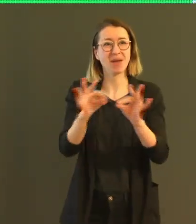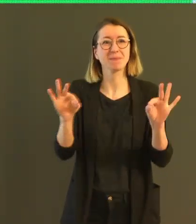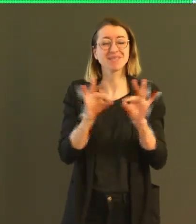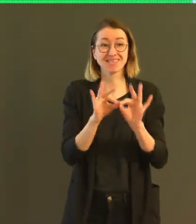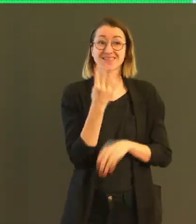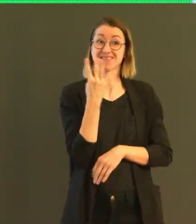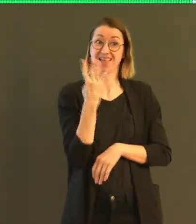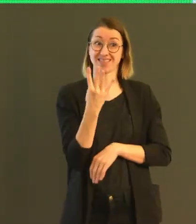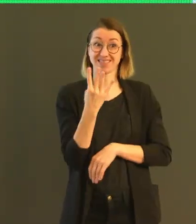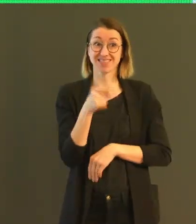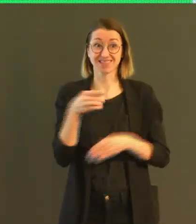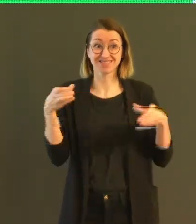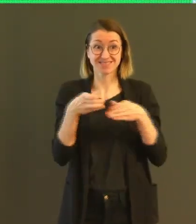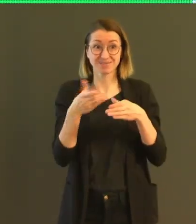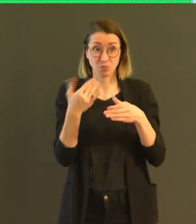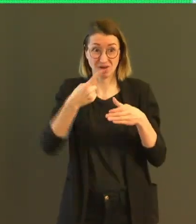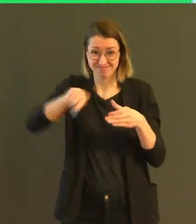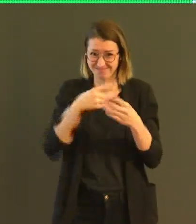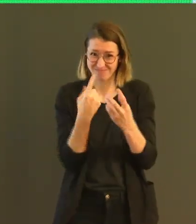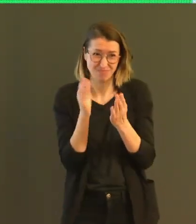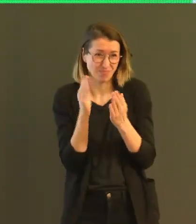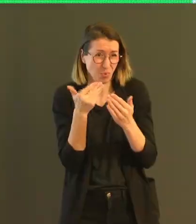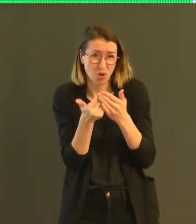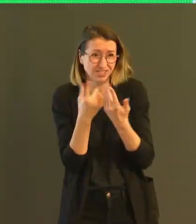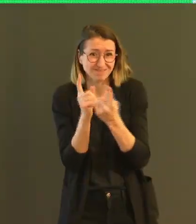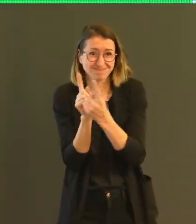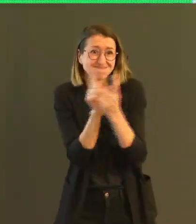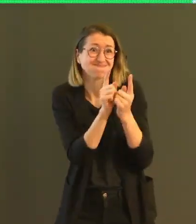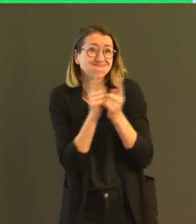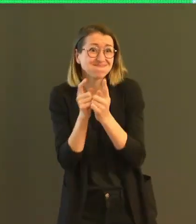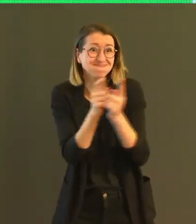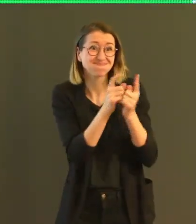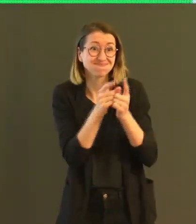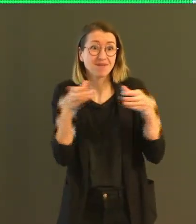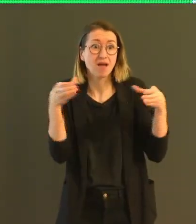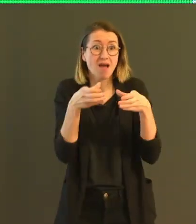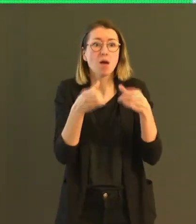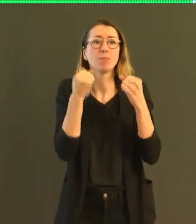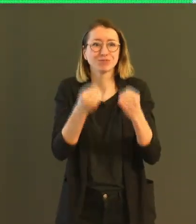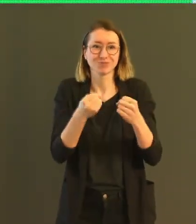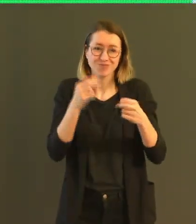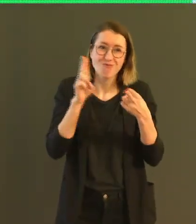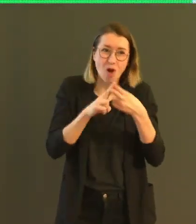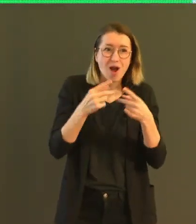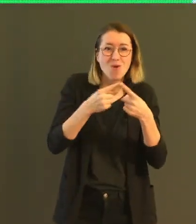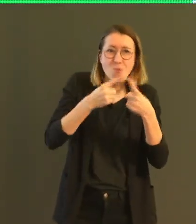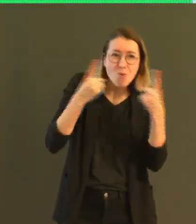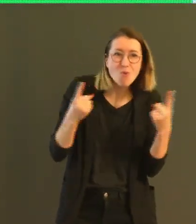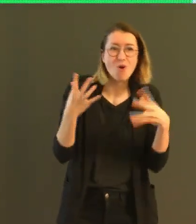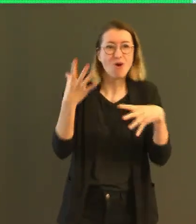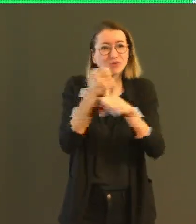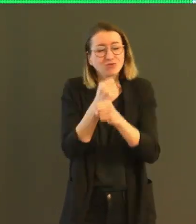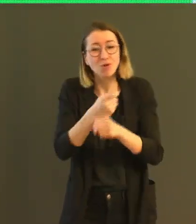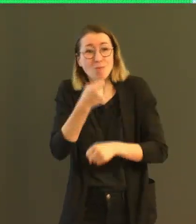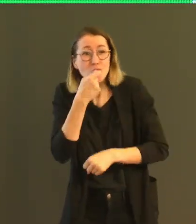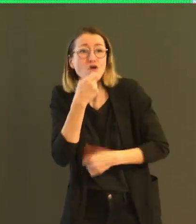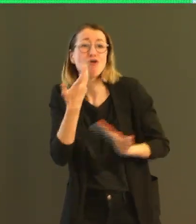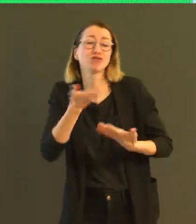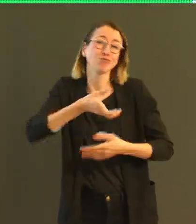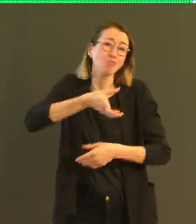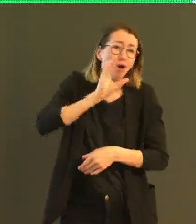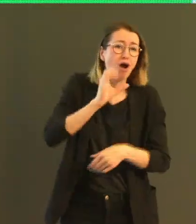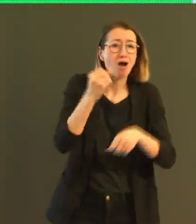les fameuses quatre personnes que l'on peut voir on peut les voir pendant un temps prolongé on peut manger boire avec elle on le